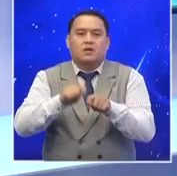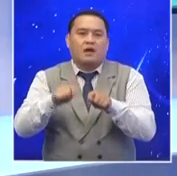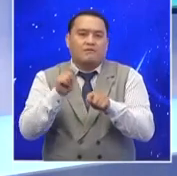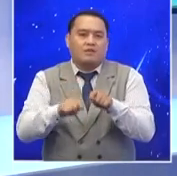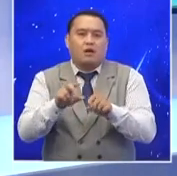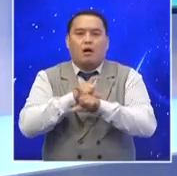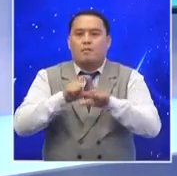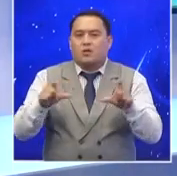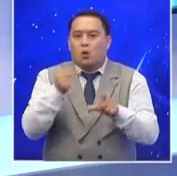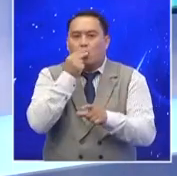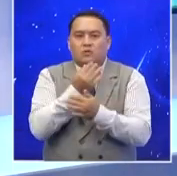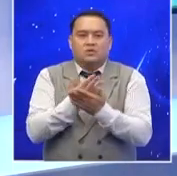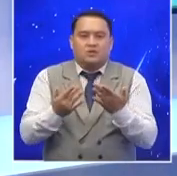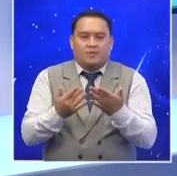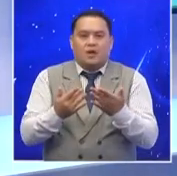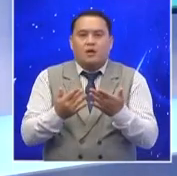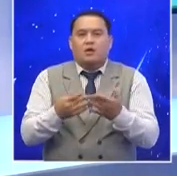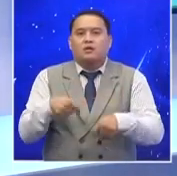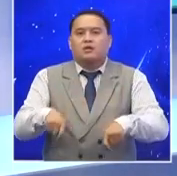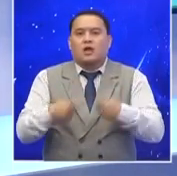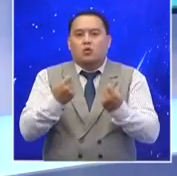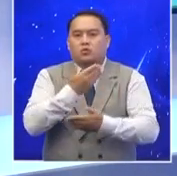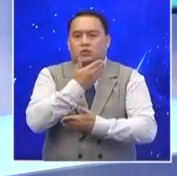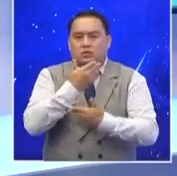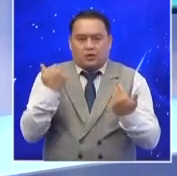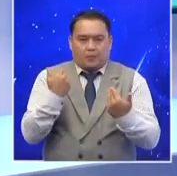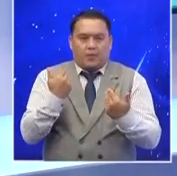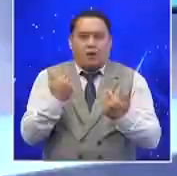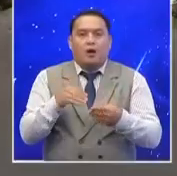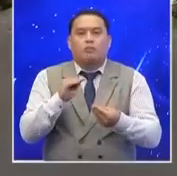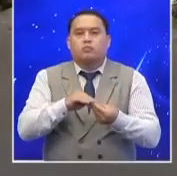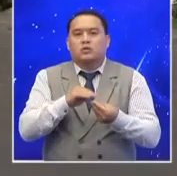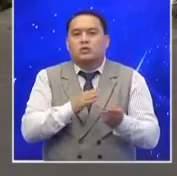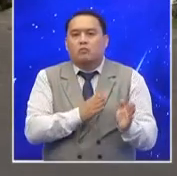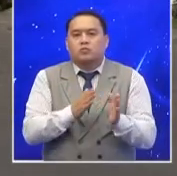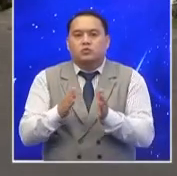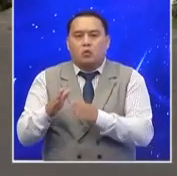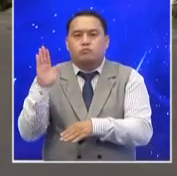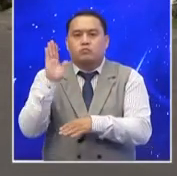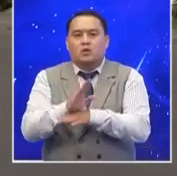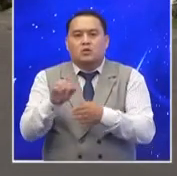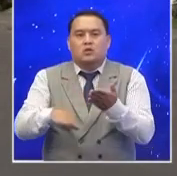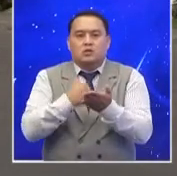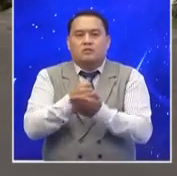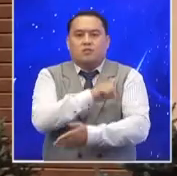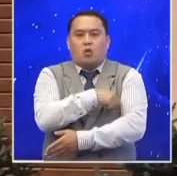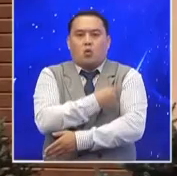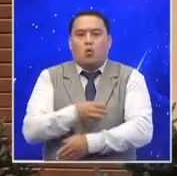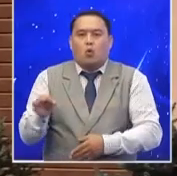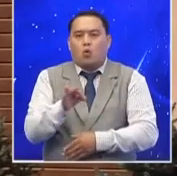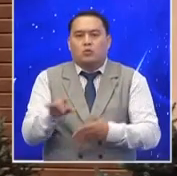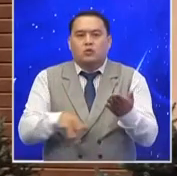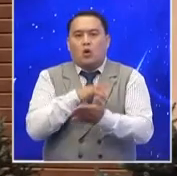по объектам общественного питания. Нарушений не выявлено. Как и положено, соблюдая постановление санитарного врача области,